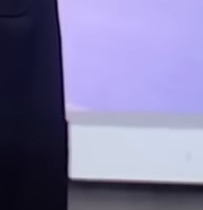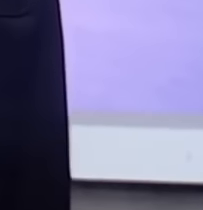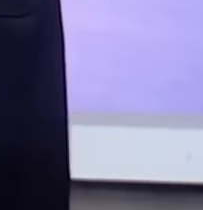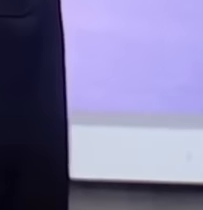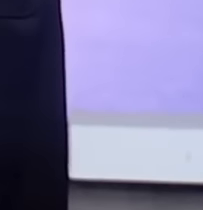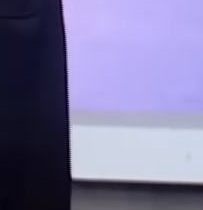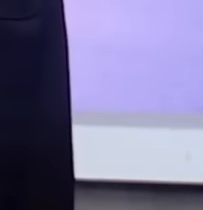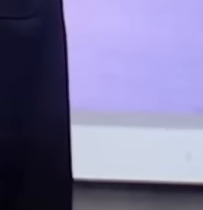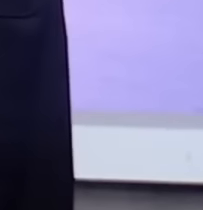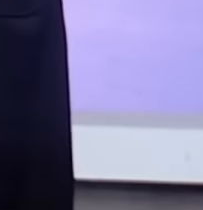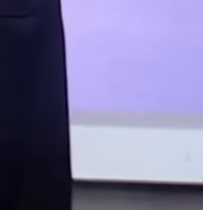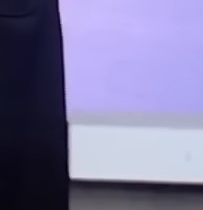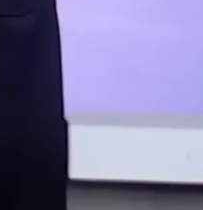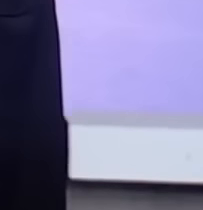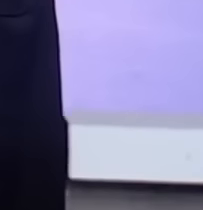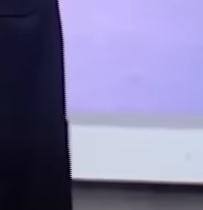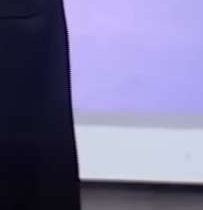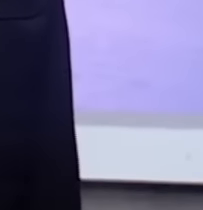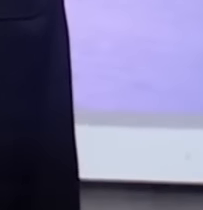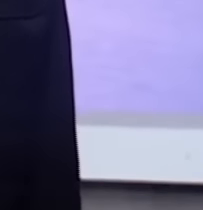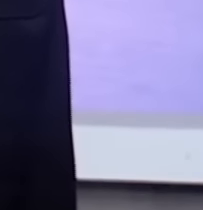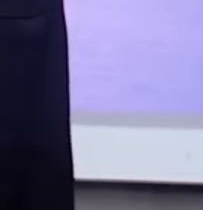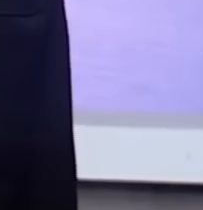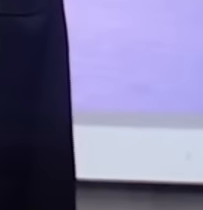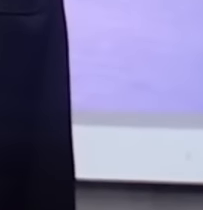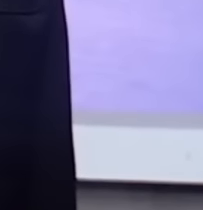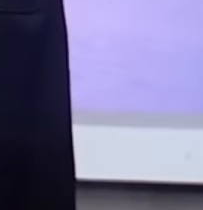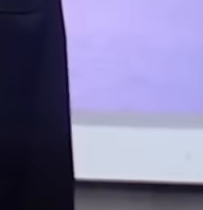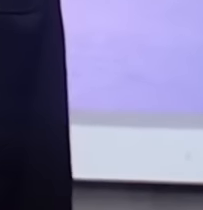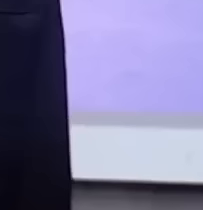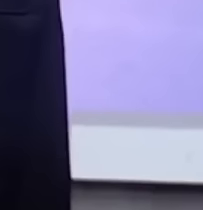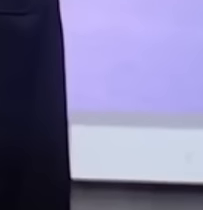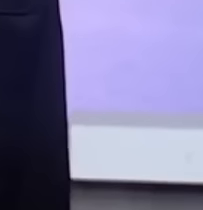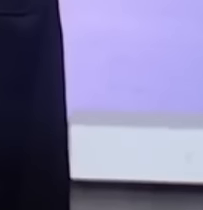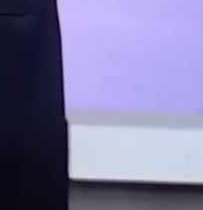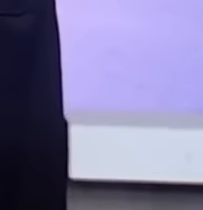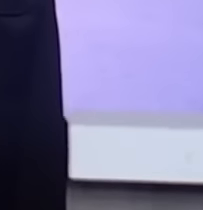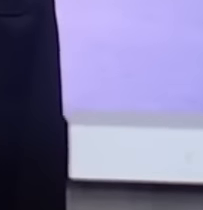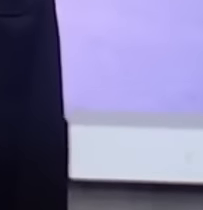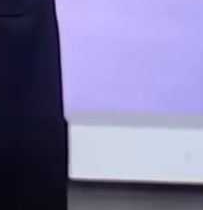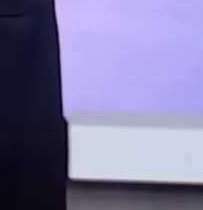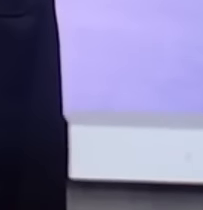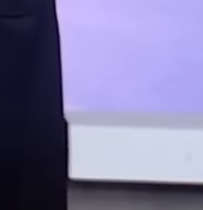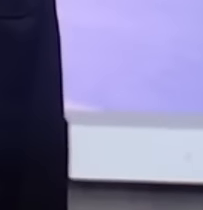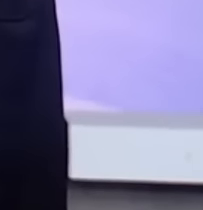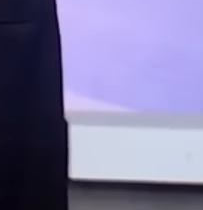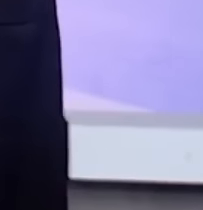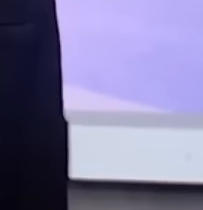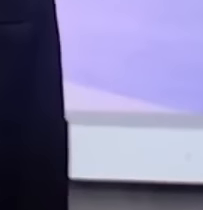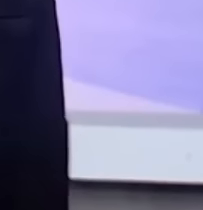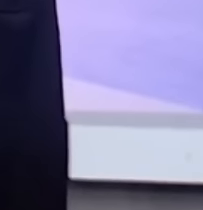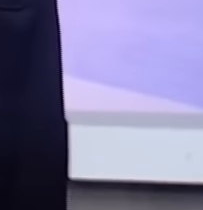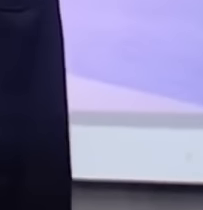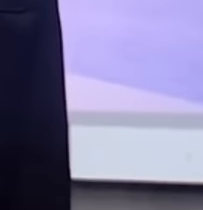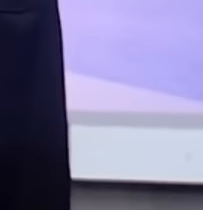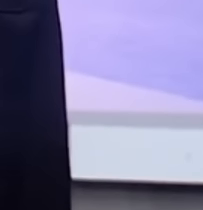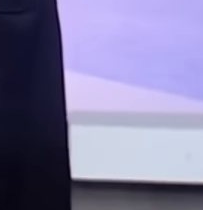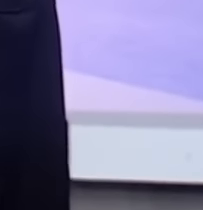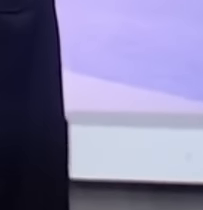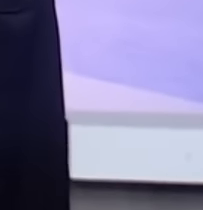Mga kapuso, sama-sama tayong maging saksi. Mag-subscribe sa GMA Integrated News sa YouTube at para sa mga kapuso abroad,